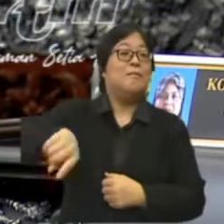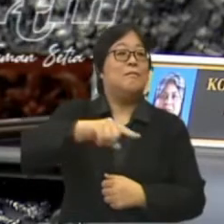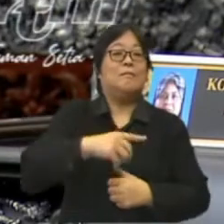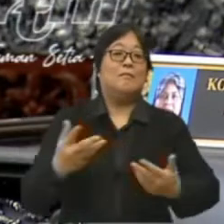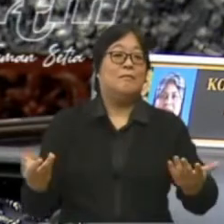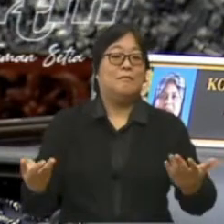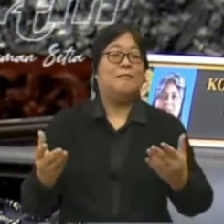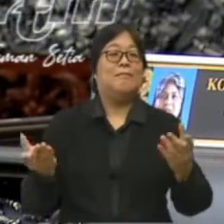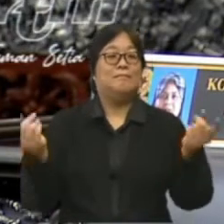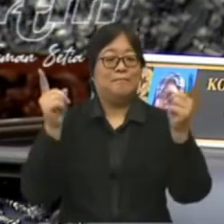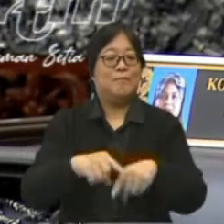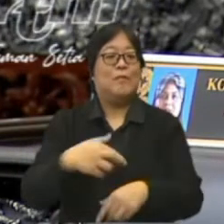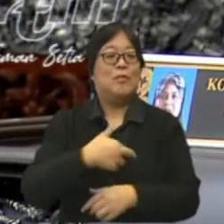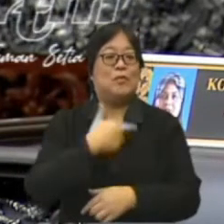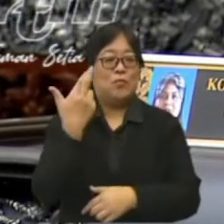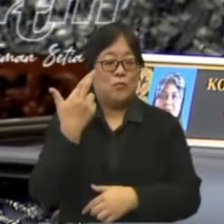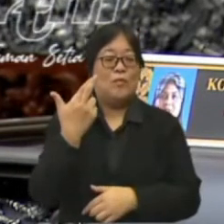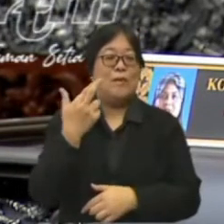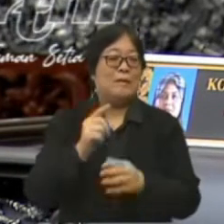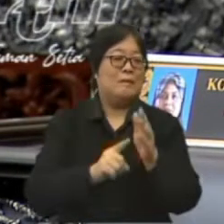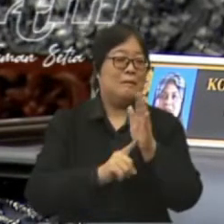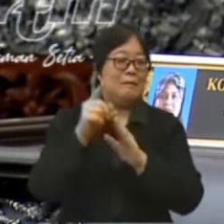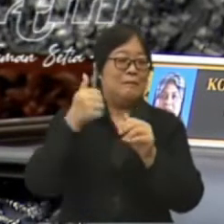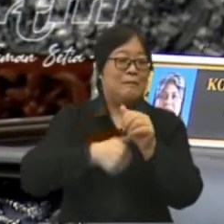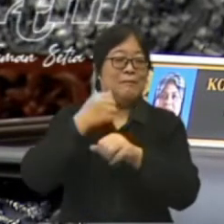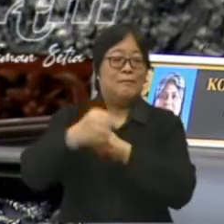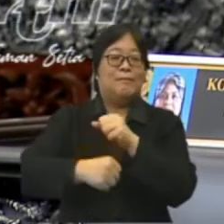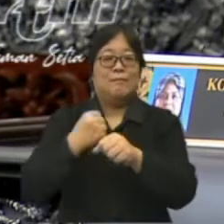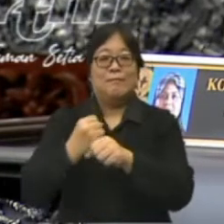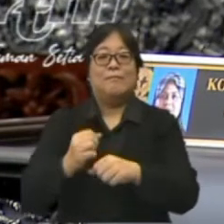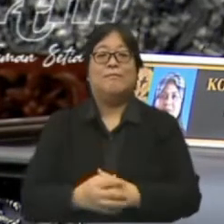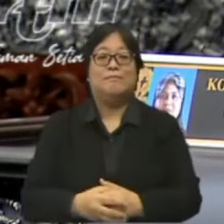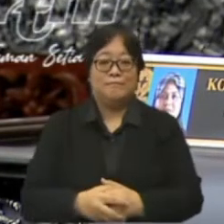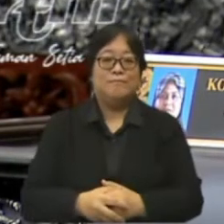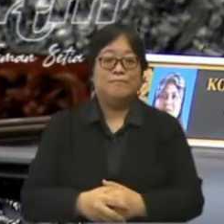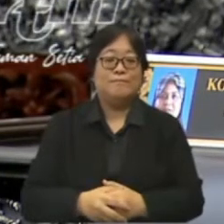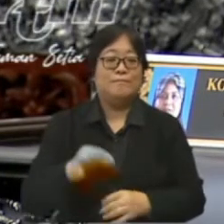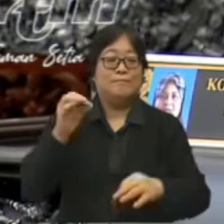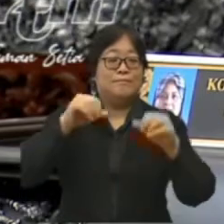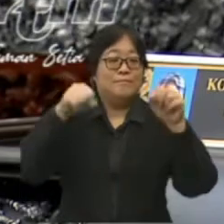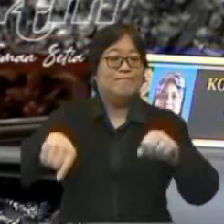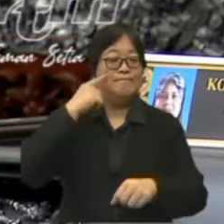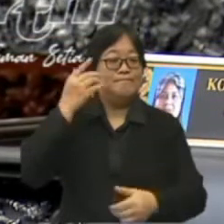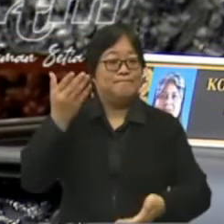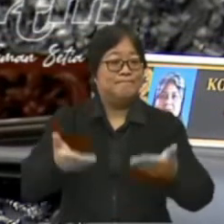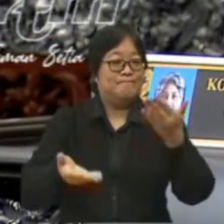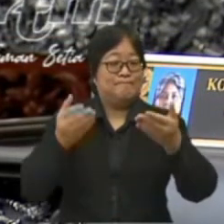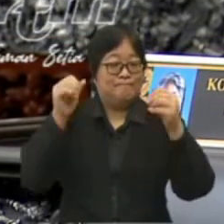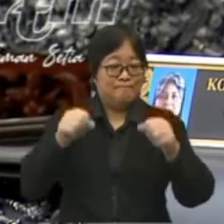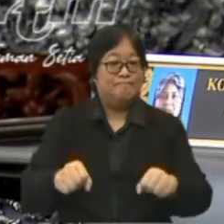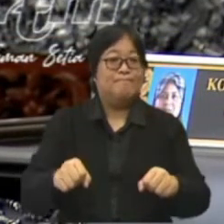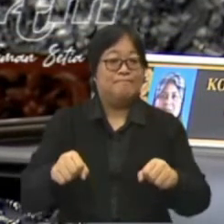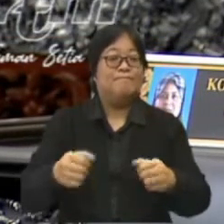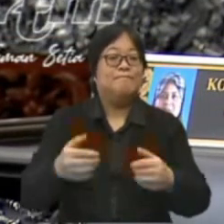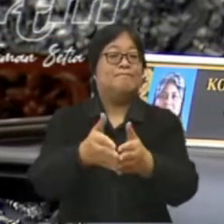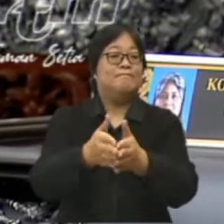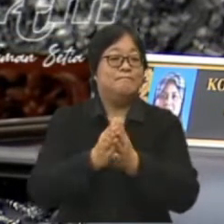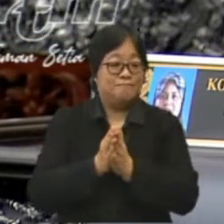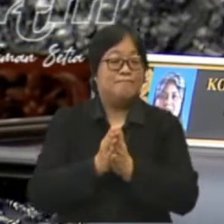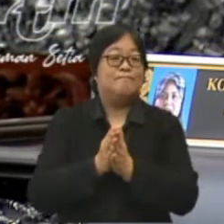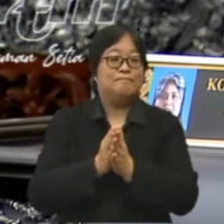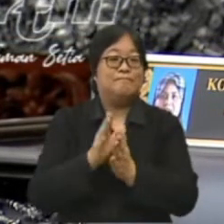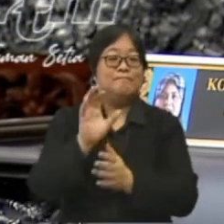mengalami kerugian yang besar setiap tahunnya Kalau boleh dipertimbangkan kembali Eh permohonan